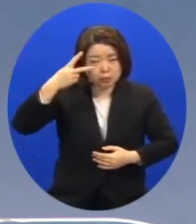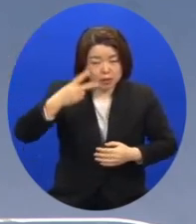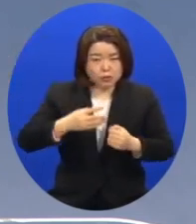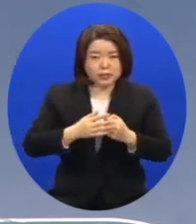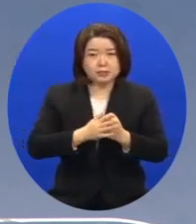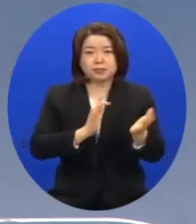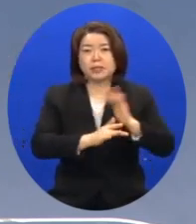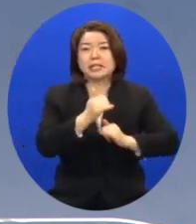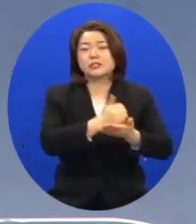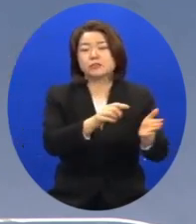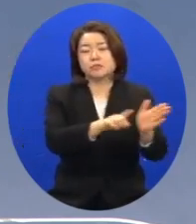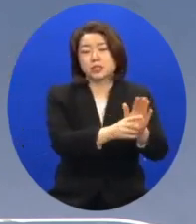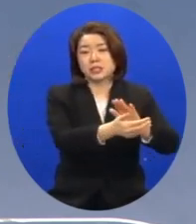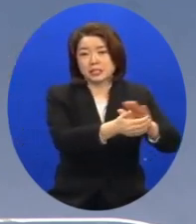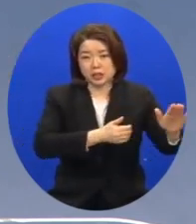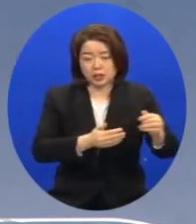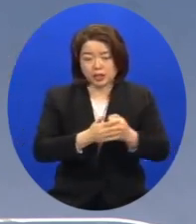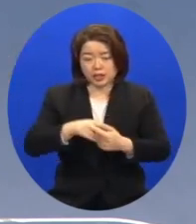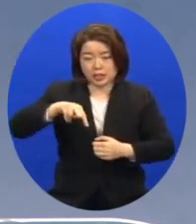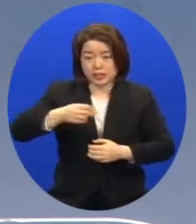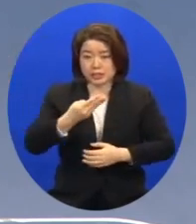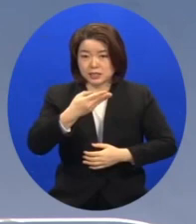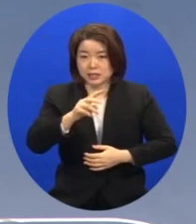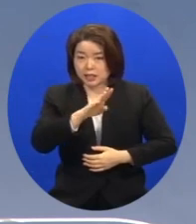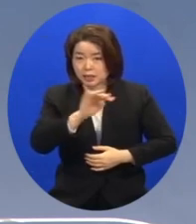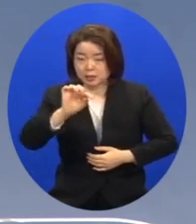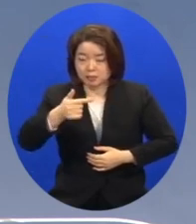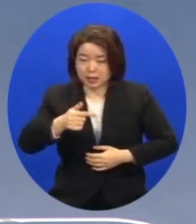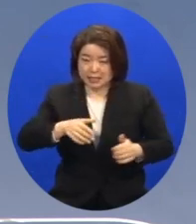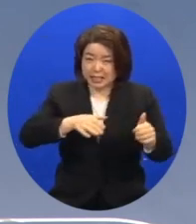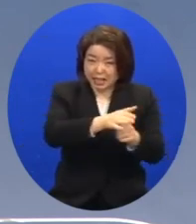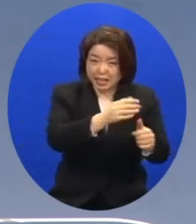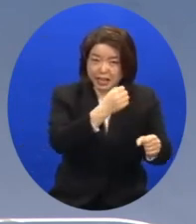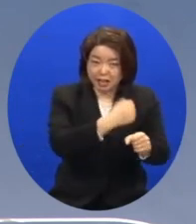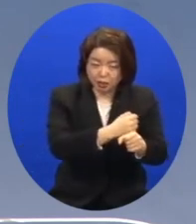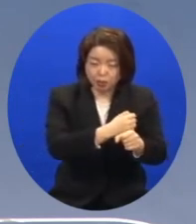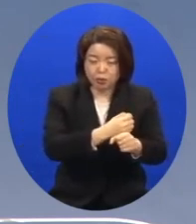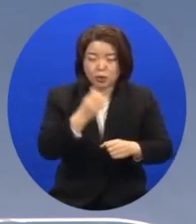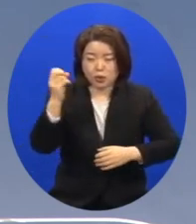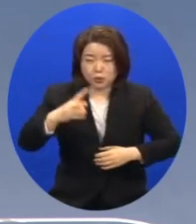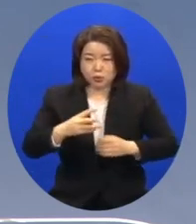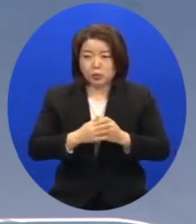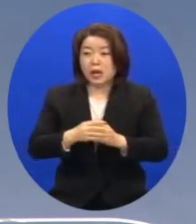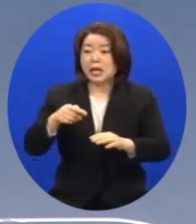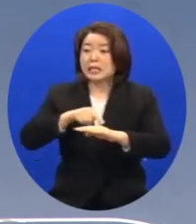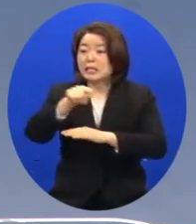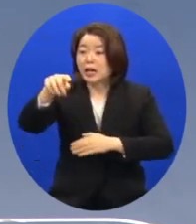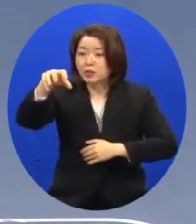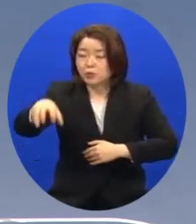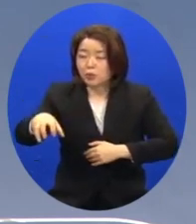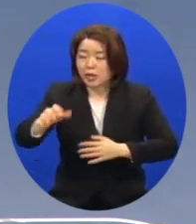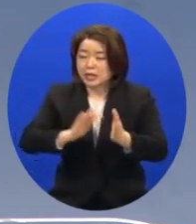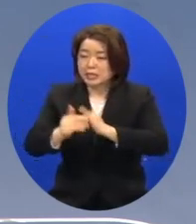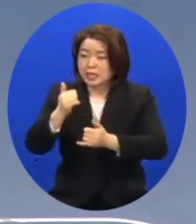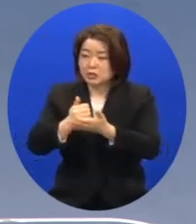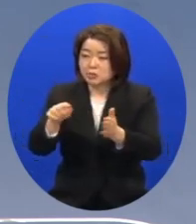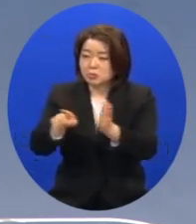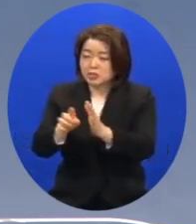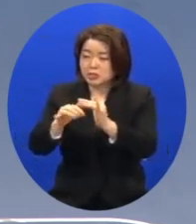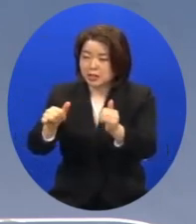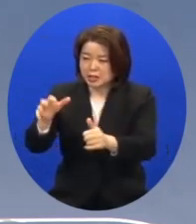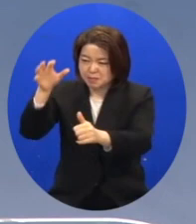또 다른 예수 믿는 사람들이 있다는 소문을 듣고 다마스커스 로 전화 차 갖고 있었습니다 그때 그